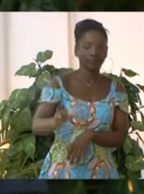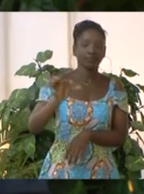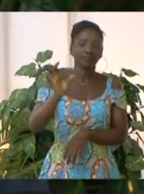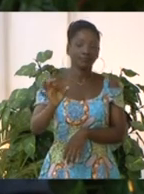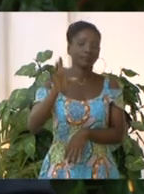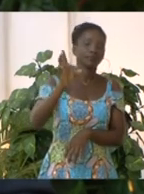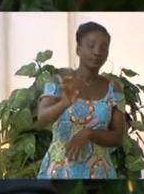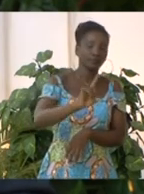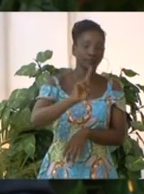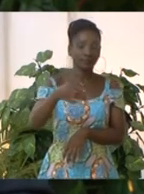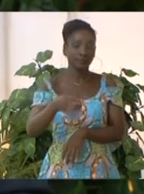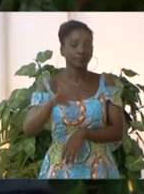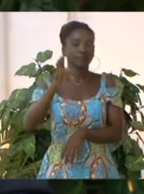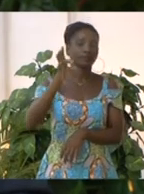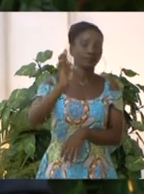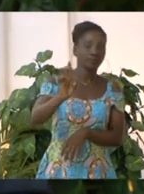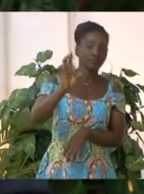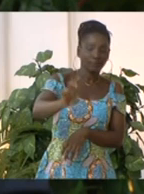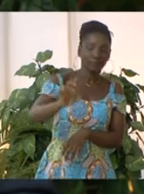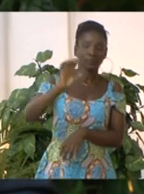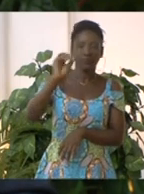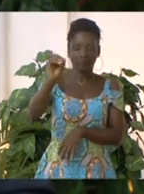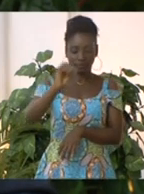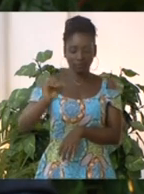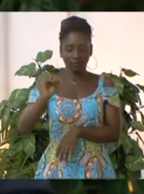97,70%. Afin Guessant Pascal,